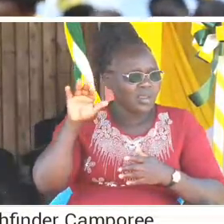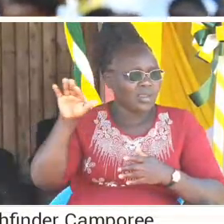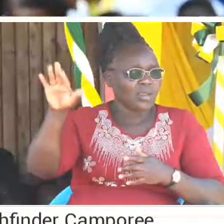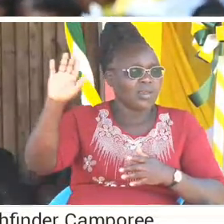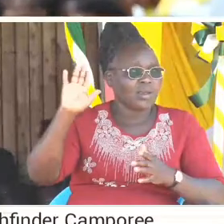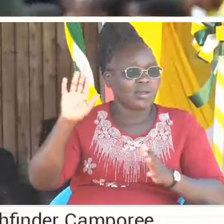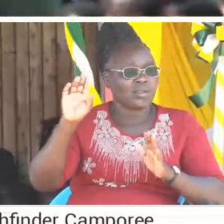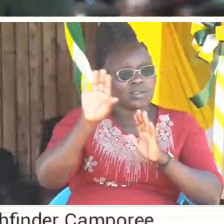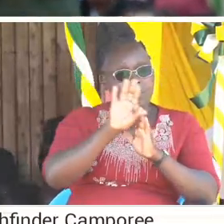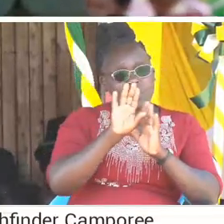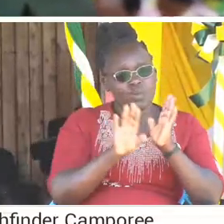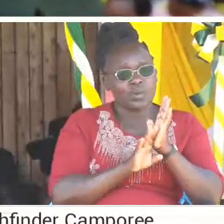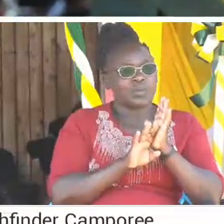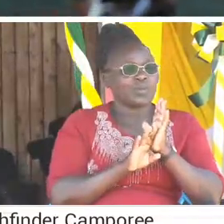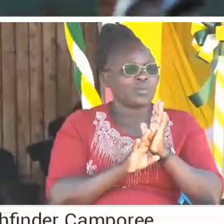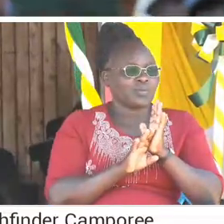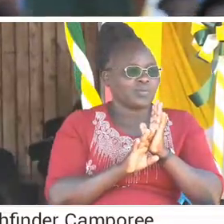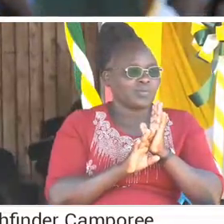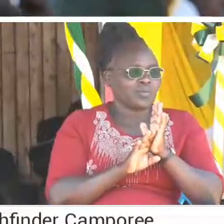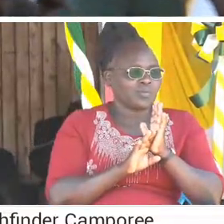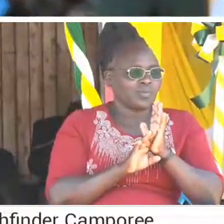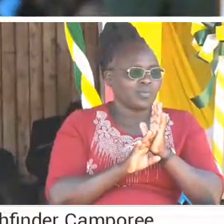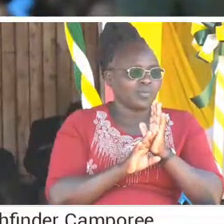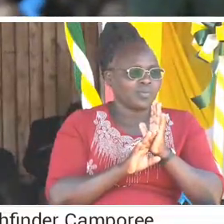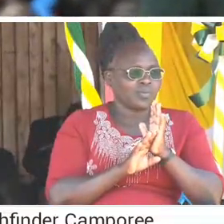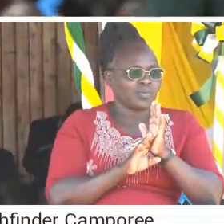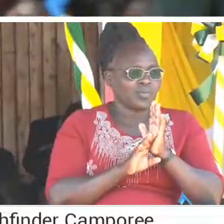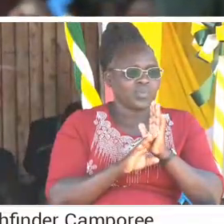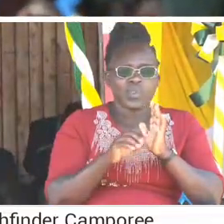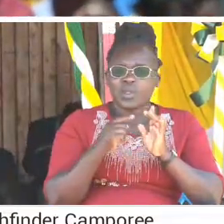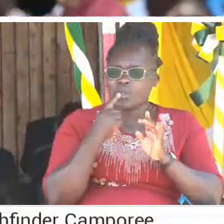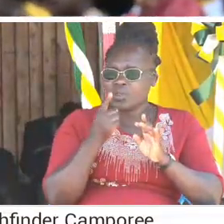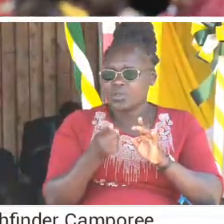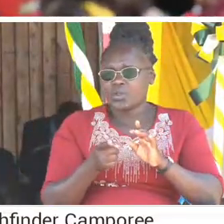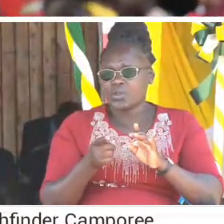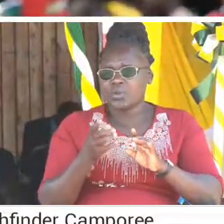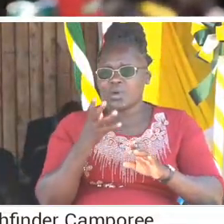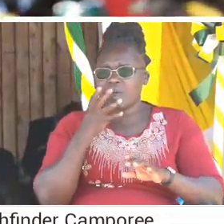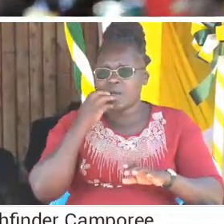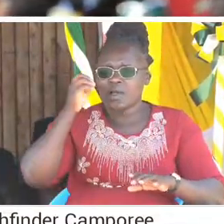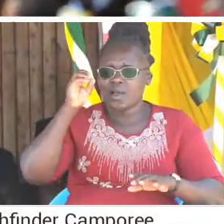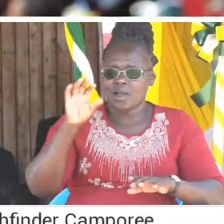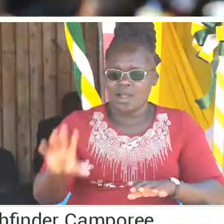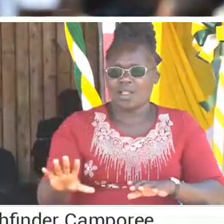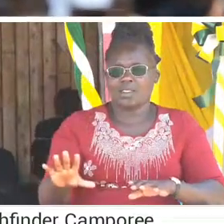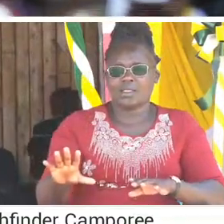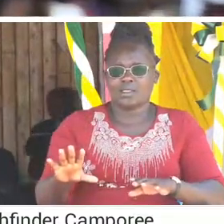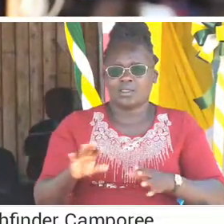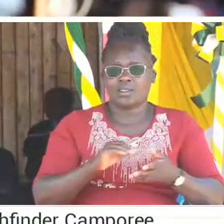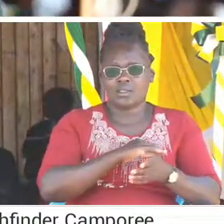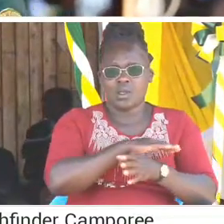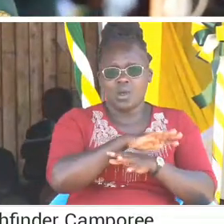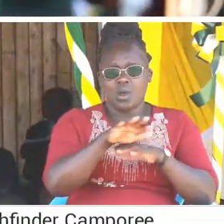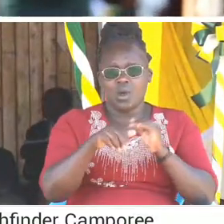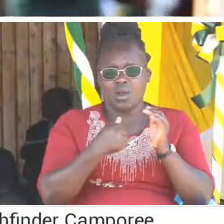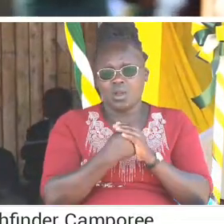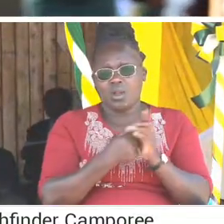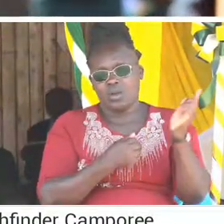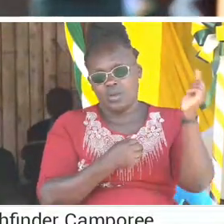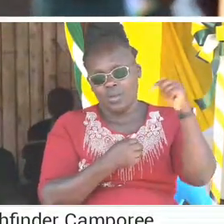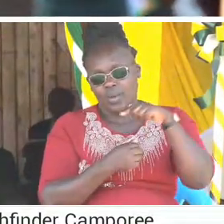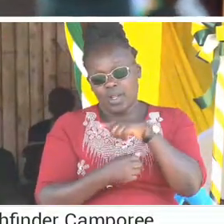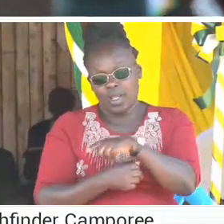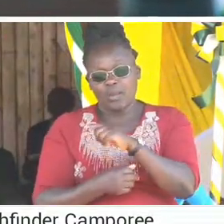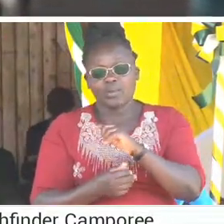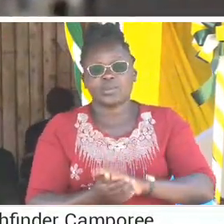Ambazo unaagizwa. Ndipo zitakapo kujia laana hizi zote, yani na kukupata. Yani laana zote zitakujia na kukupata.